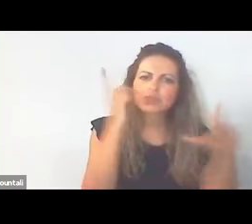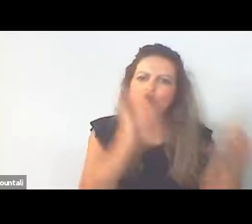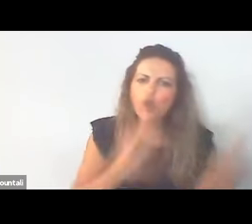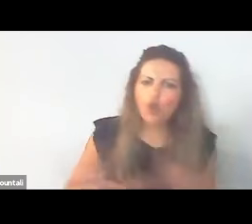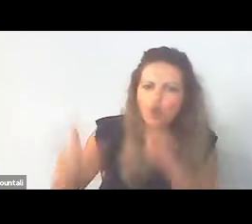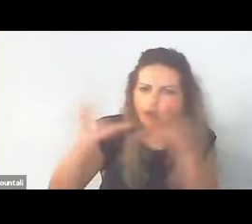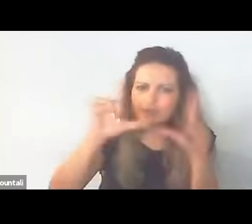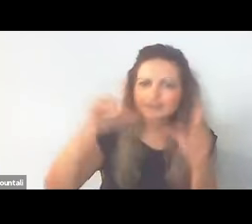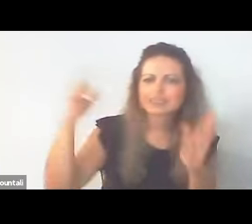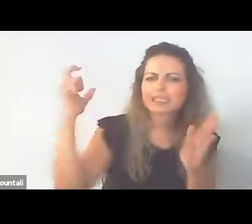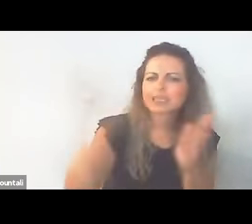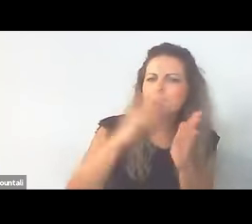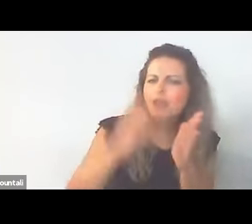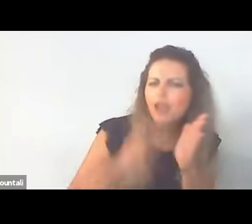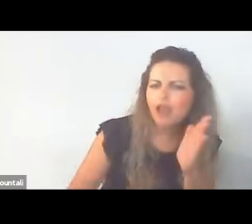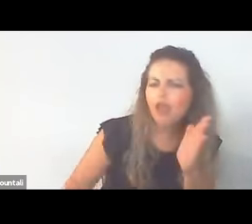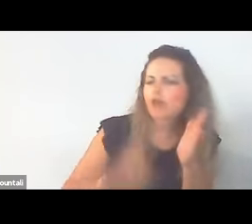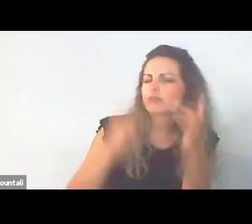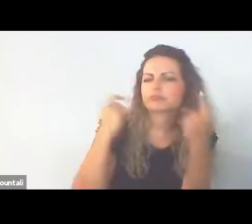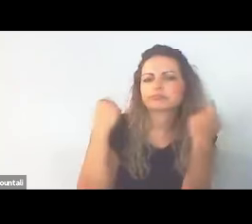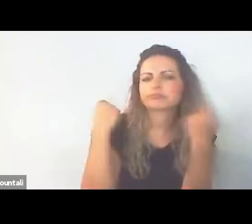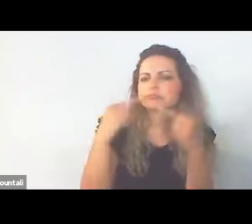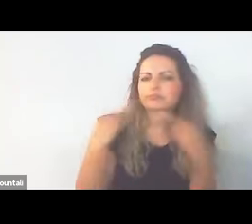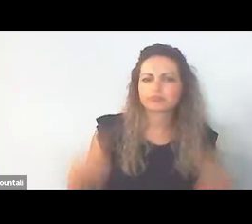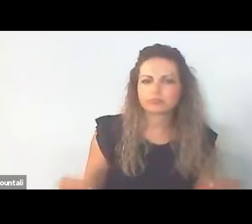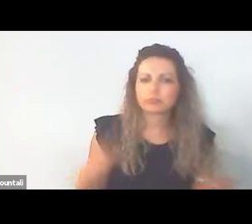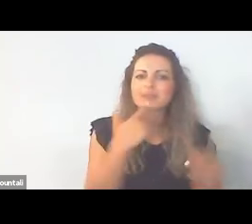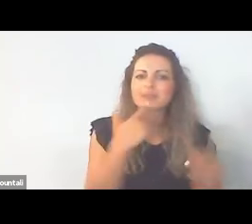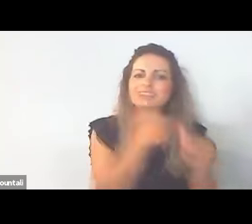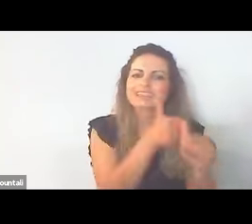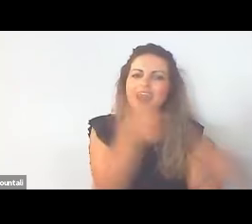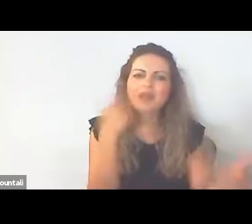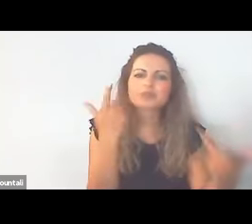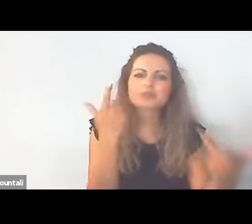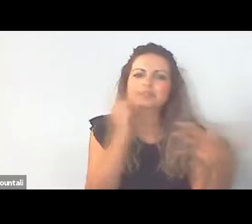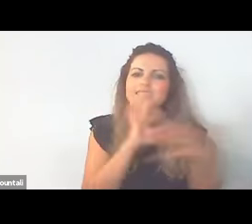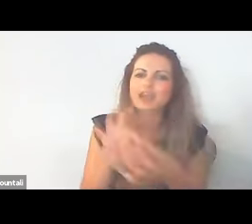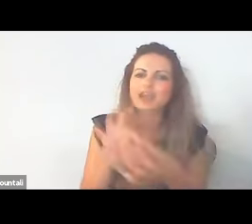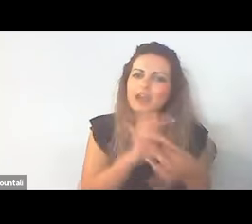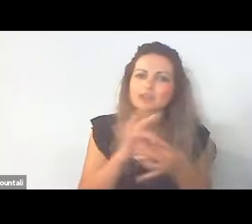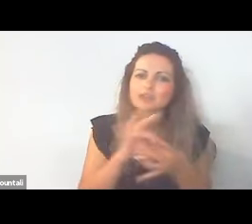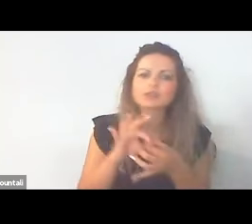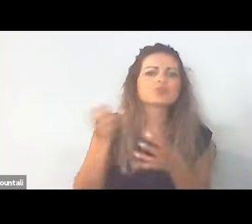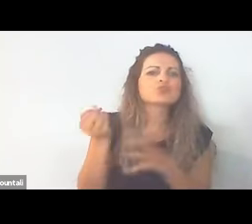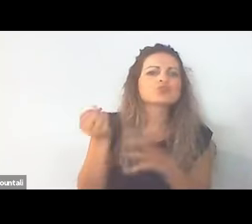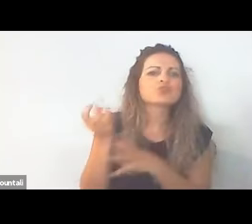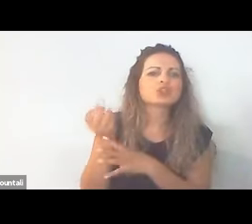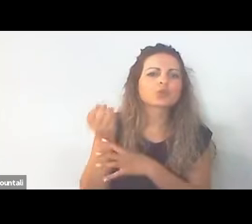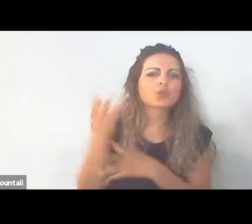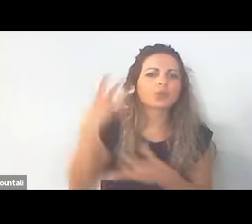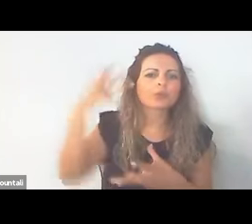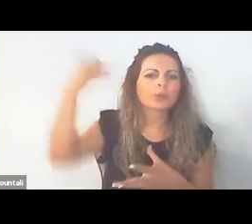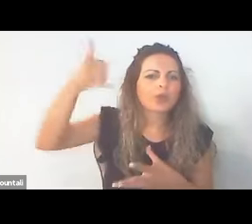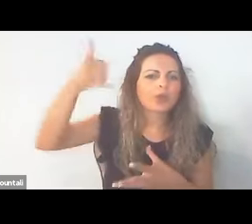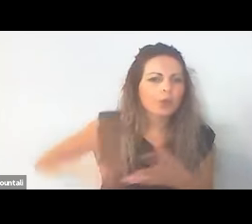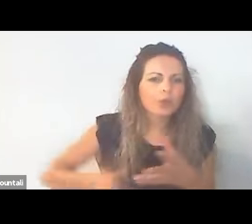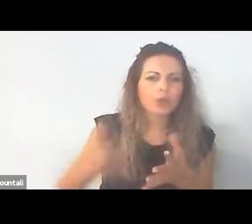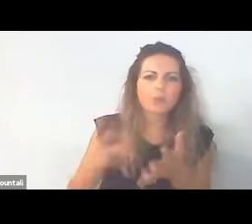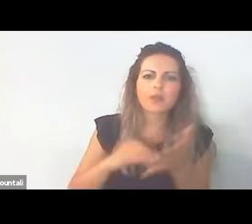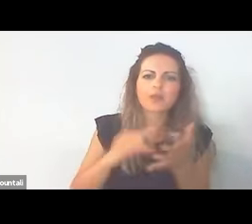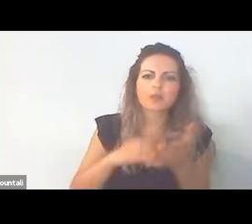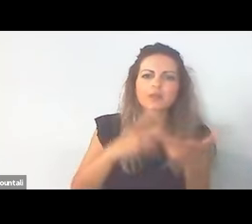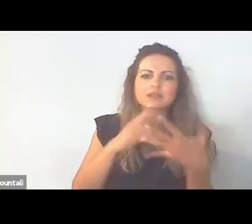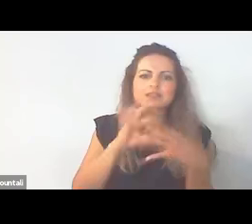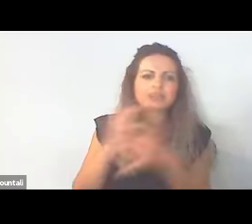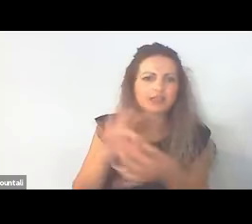κείμενα, μια σειρά από συνεργασίες πολιτιστικού περιεχομένου. Για παράδειγμα, προχωρήσαμε σε συνεργασίες με τη λυρική